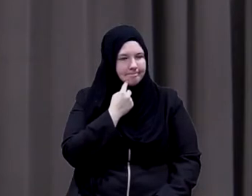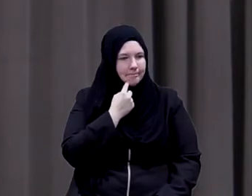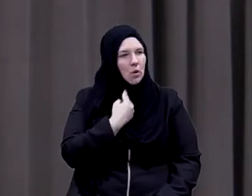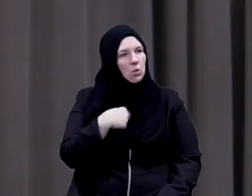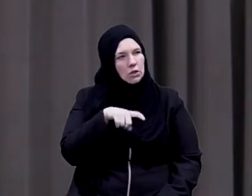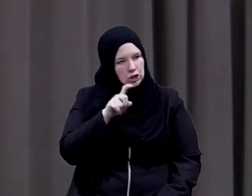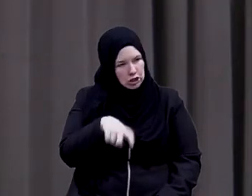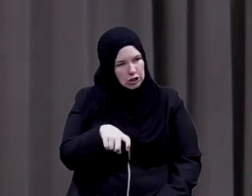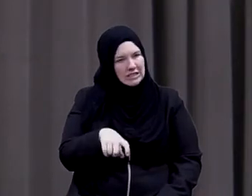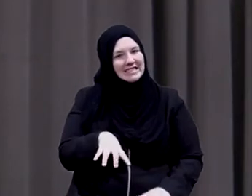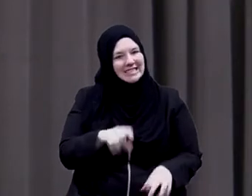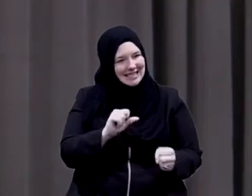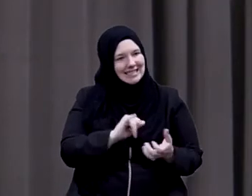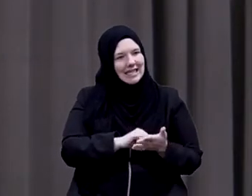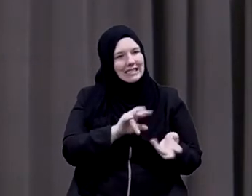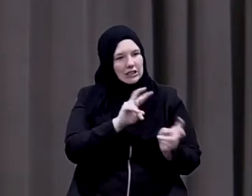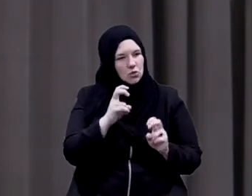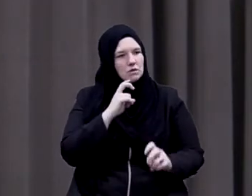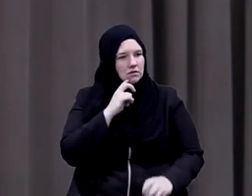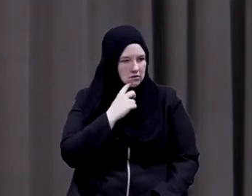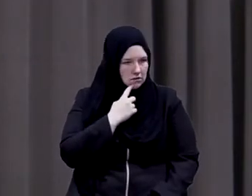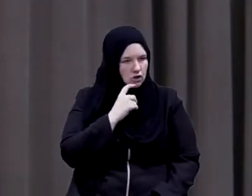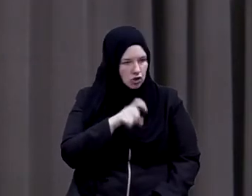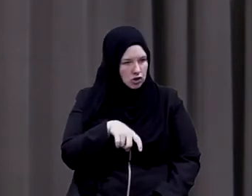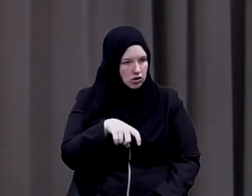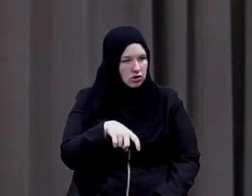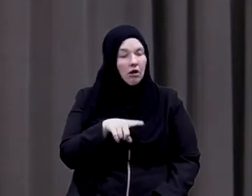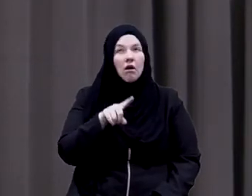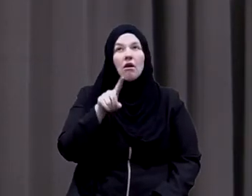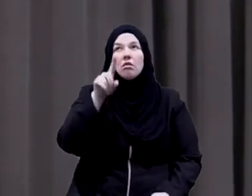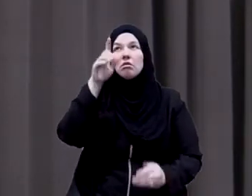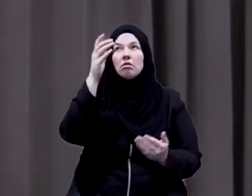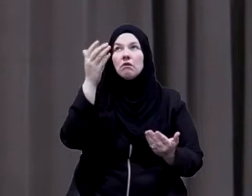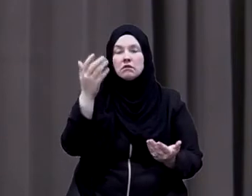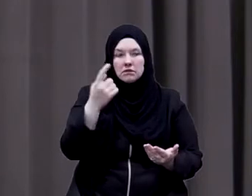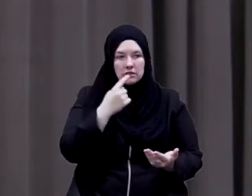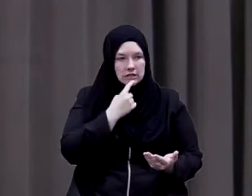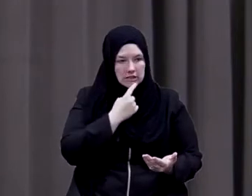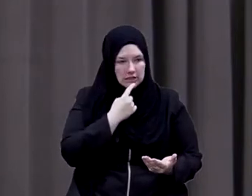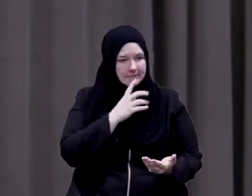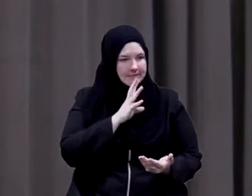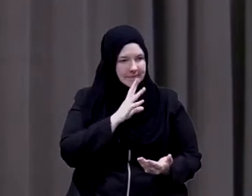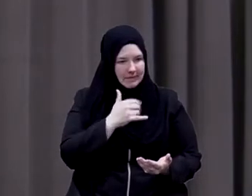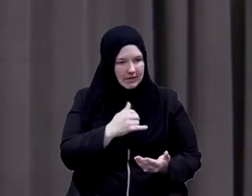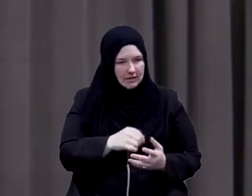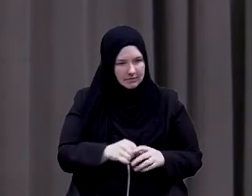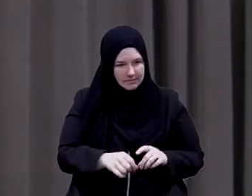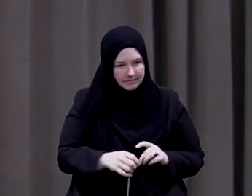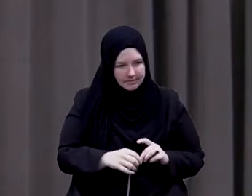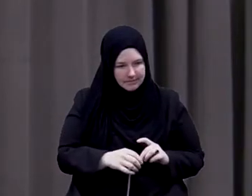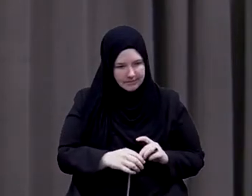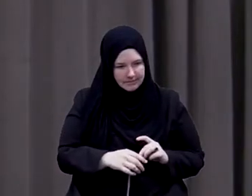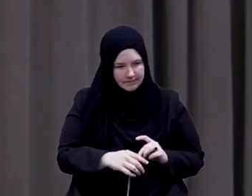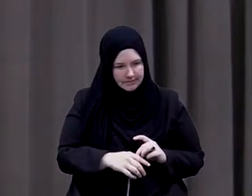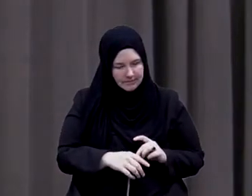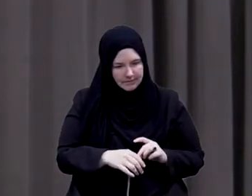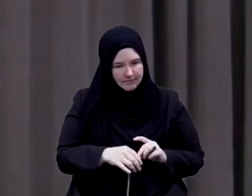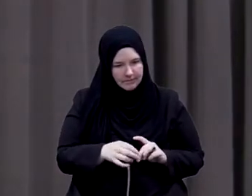We should take this issue seriously. Allah subhanahu wa ta'ala says, ادفع بالتي هي